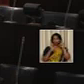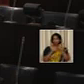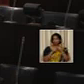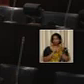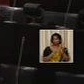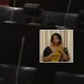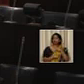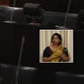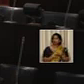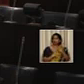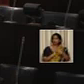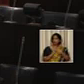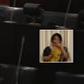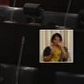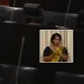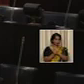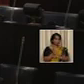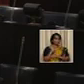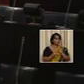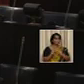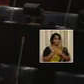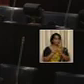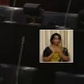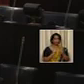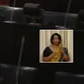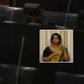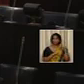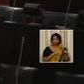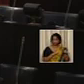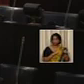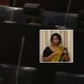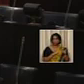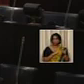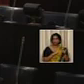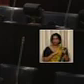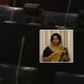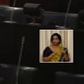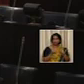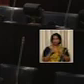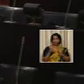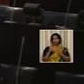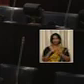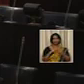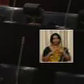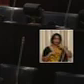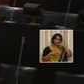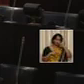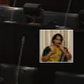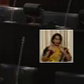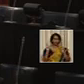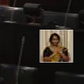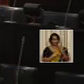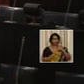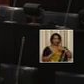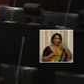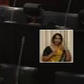විදියට මේක රටක ආරක්ෂක අමාත්‍යංශයට තමයි මේක ගැනෙන්නේ. මේක තියෙන්නේ බවුන්ඩරිස් පැනලා යන එක මුහුදෙන් හෝ ගොඩබිමෙන් හෝ